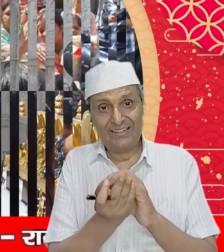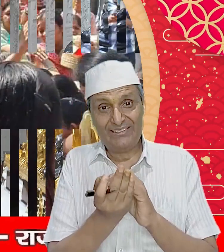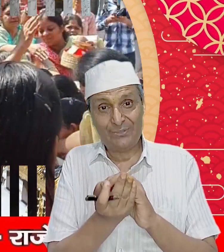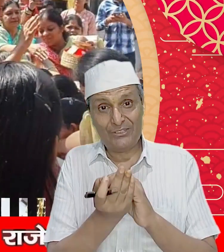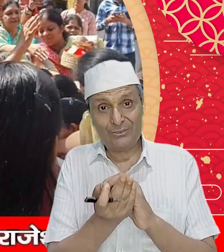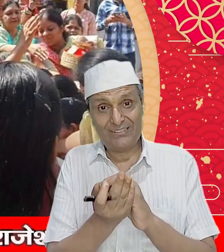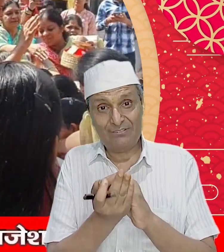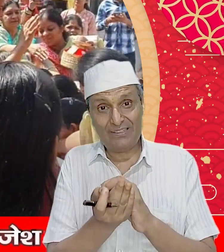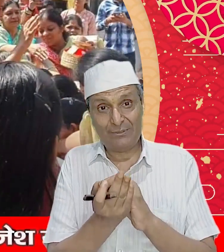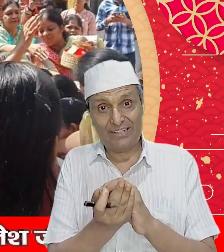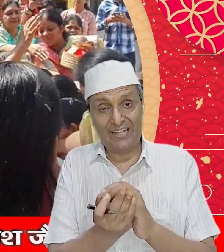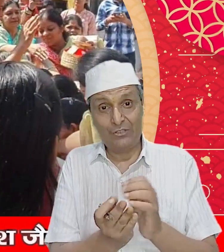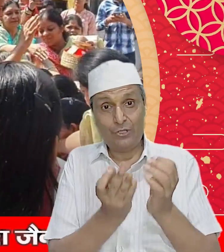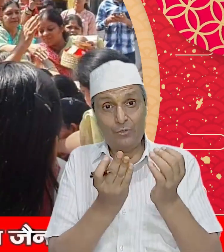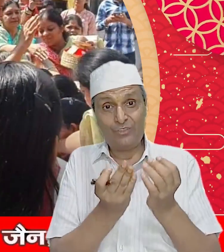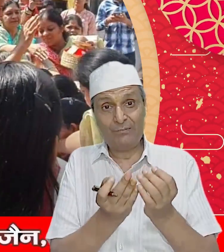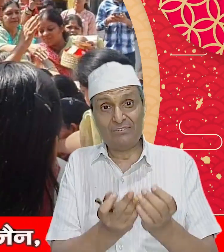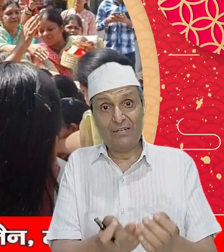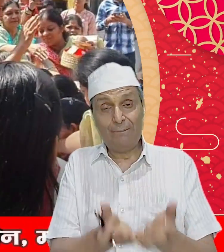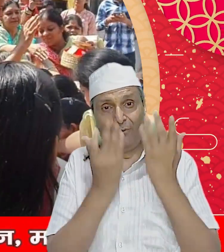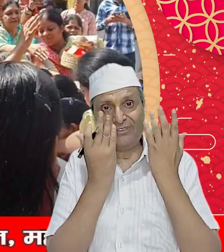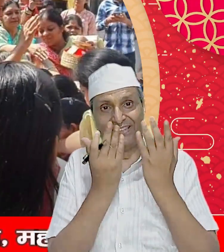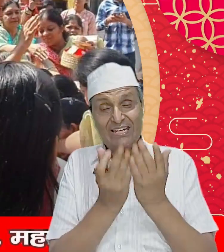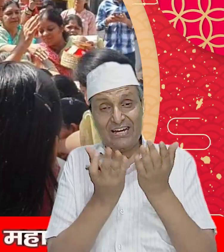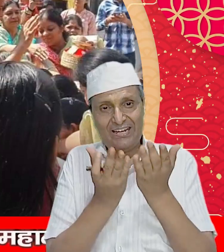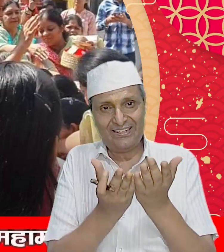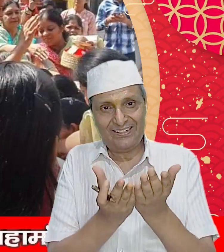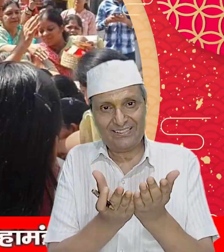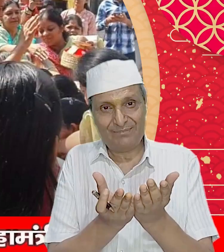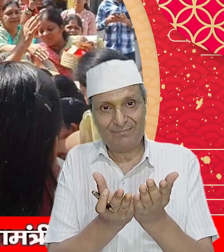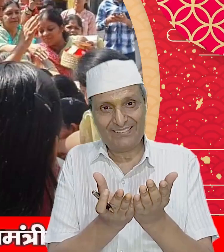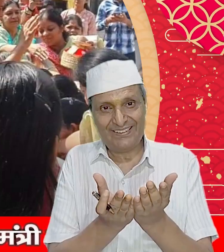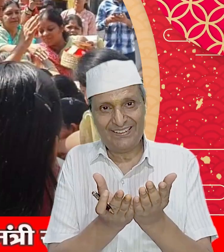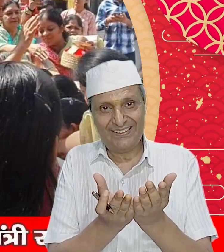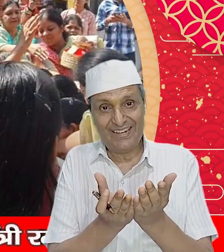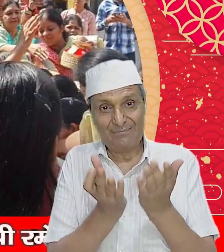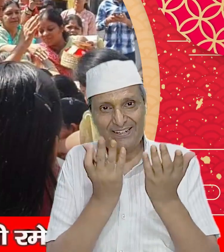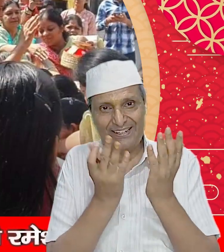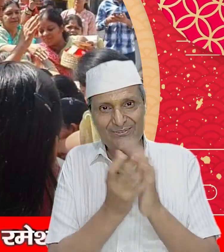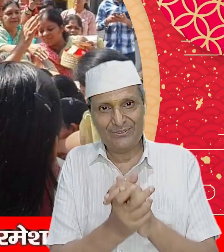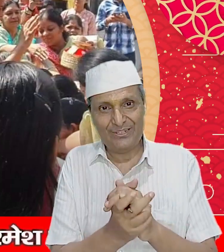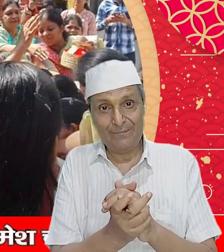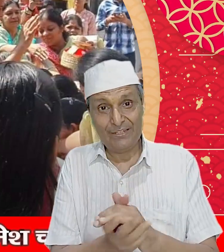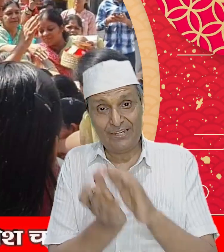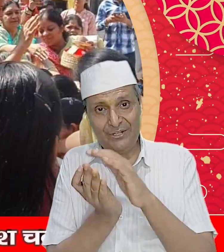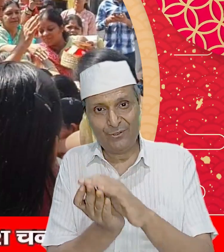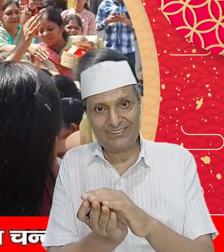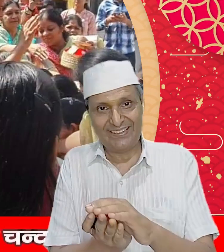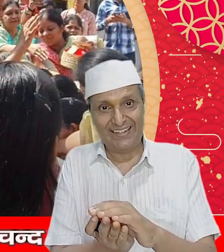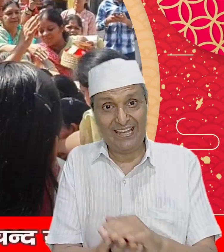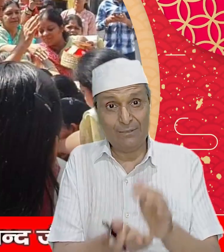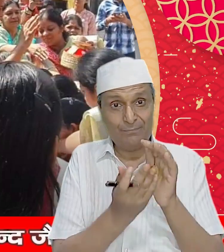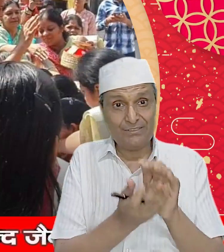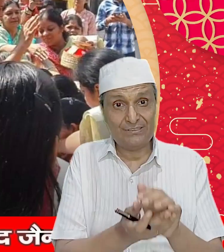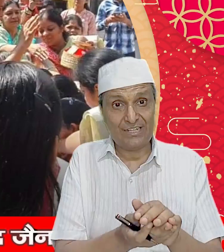पैदा होते हैं, छोटे छोटे जीव पैदा होते हैं जो कि उसी भव से मोक्ष चले जाते। अरे गजब की बात है, आपने नहीं सुनी होगी कि निगोद